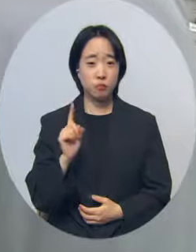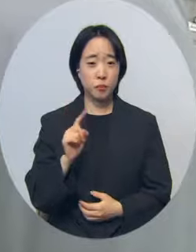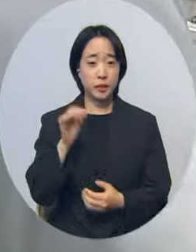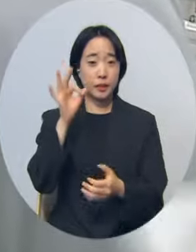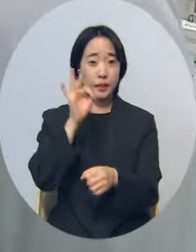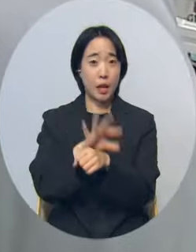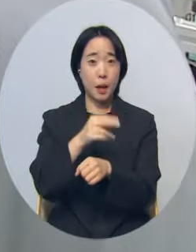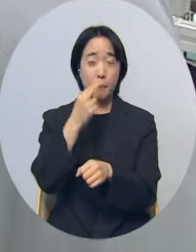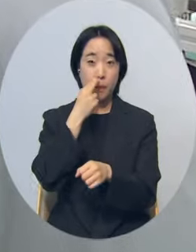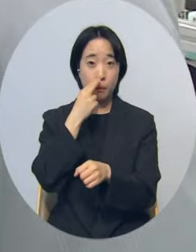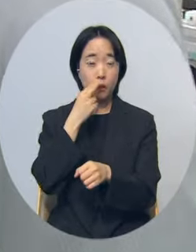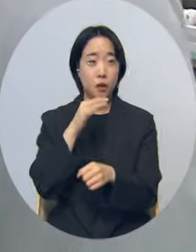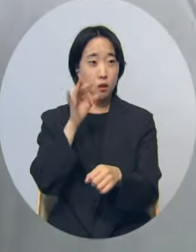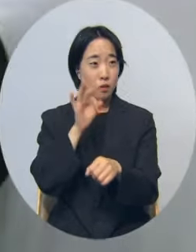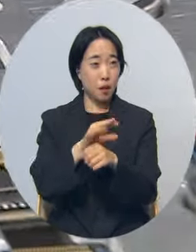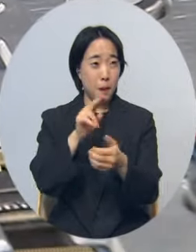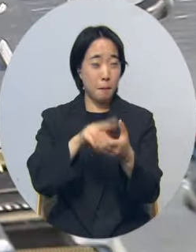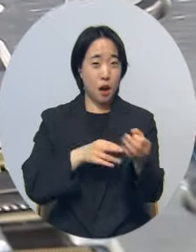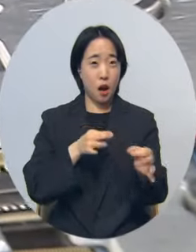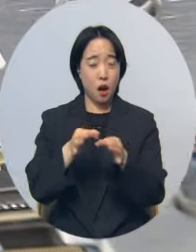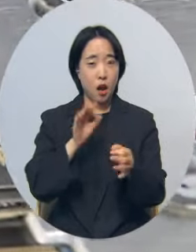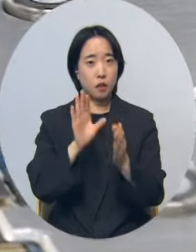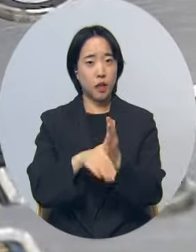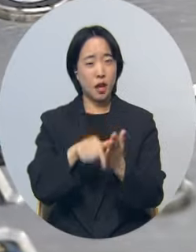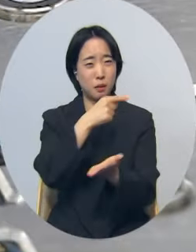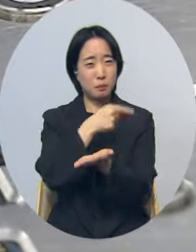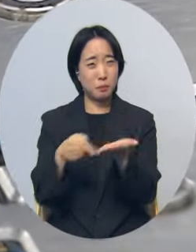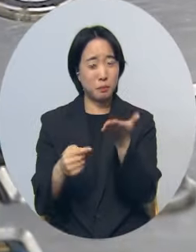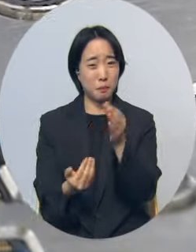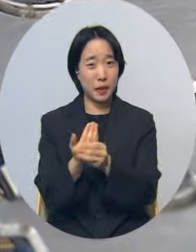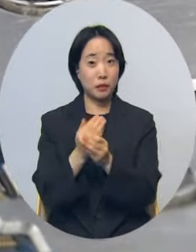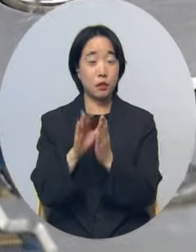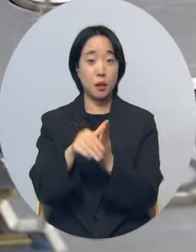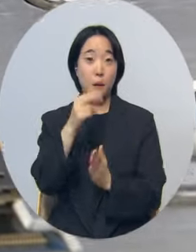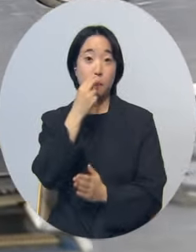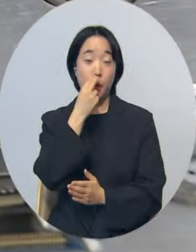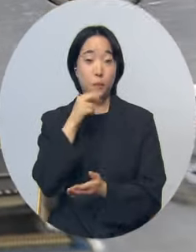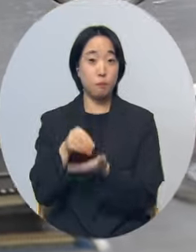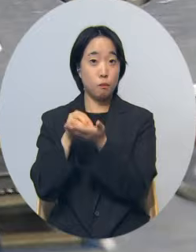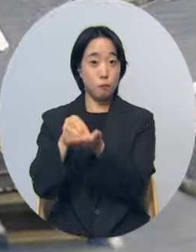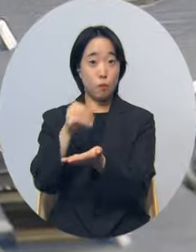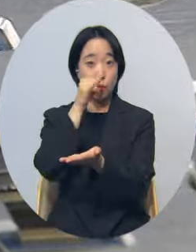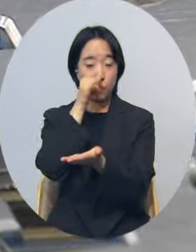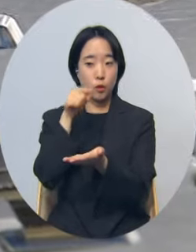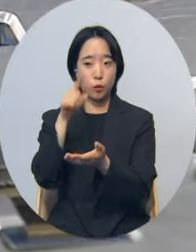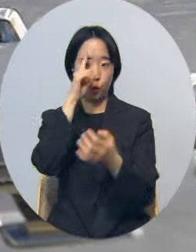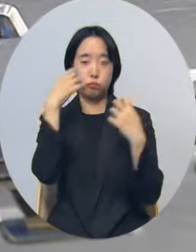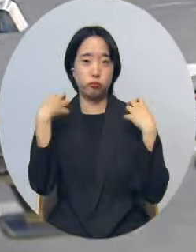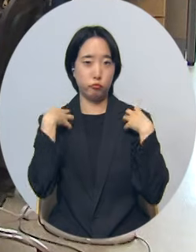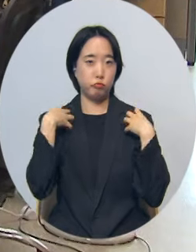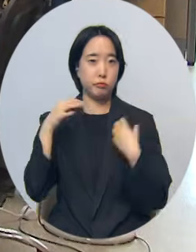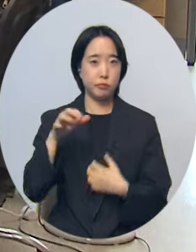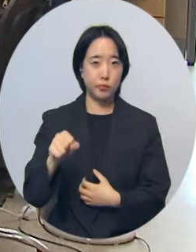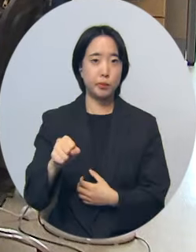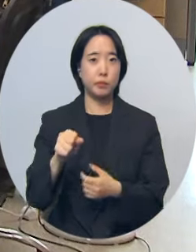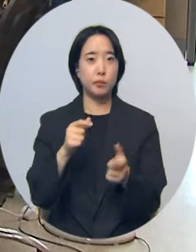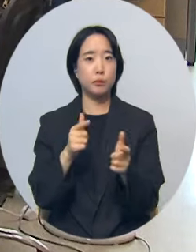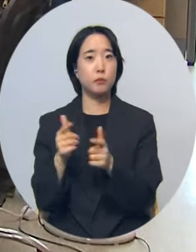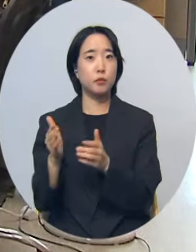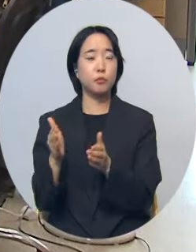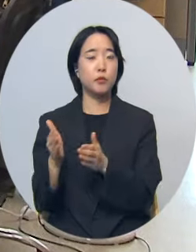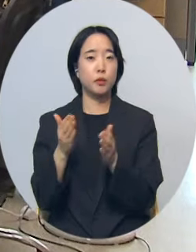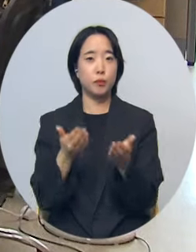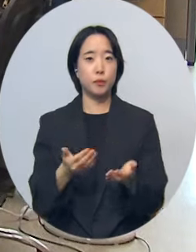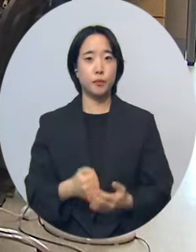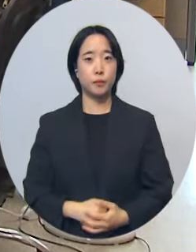손실이 발생할 경우 보험금을 지급함으로써 연쇄도산을 방지하고 거래 안전망을 확충하는 제도입니다. 아울러